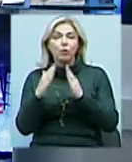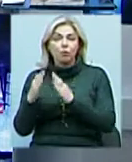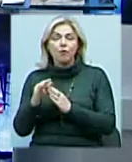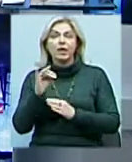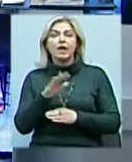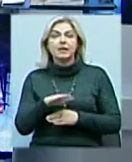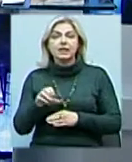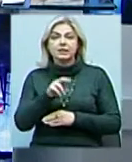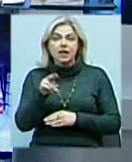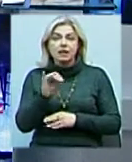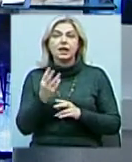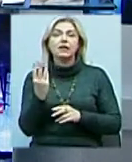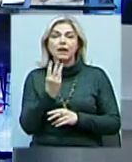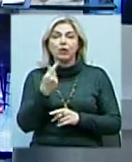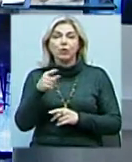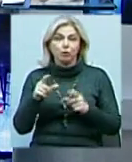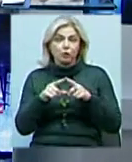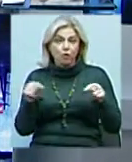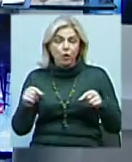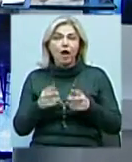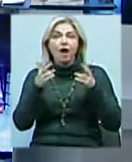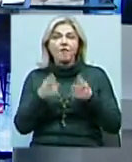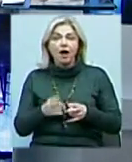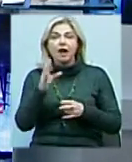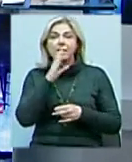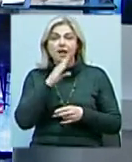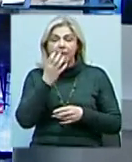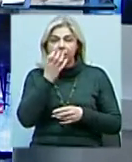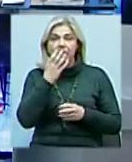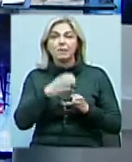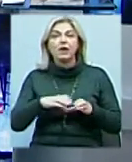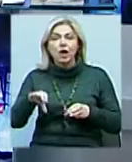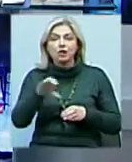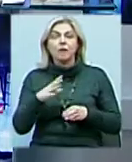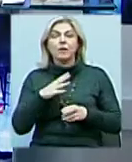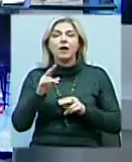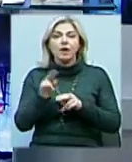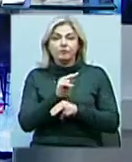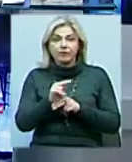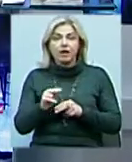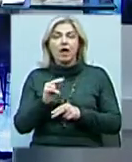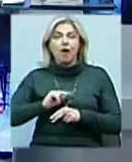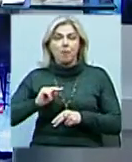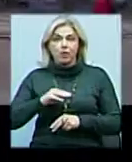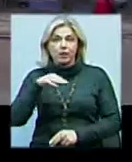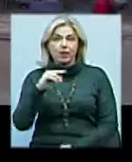2 та 3 загальноосвітня школа. Аварію на тепломережі усували співробітники Миколаївської ТЕЦ.